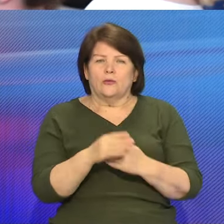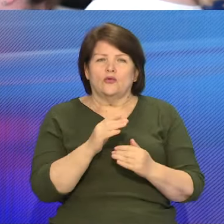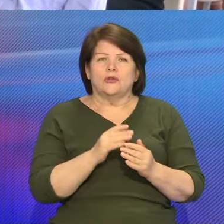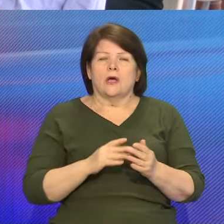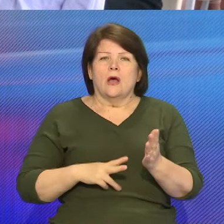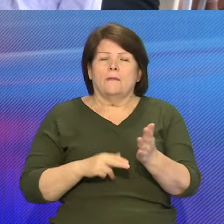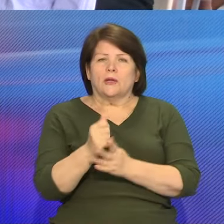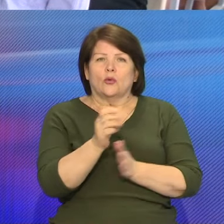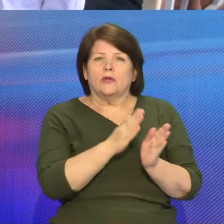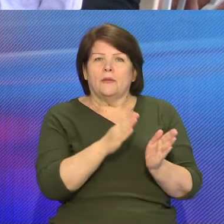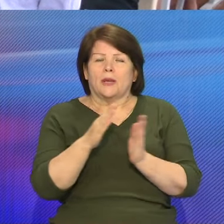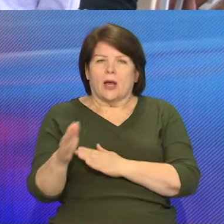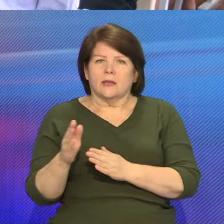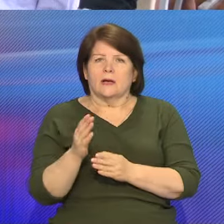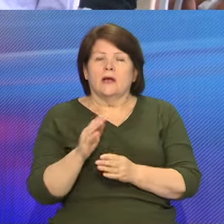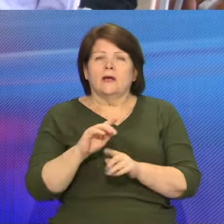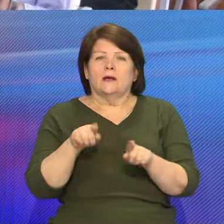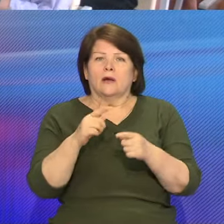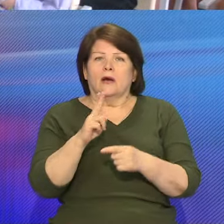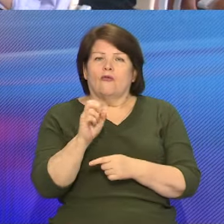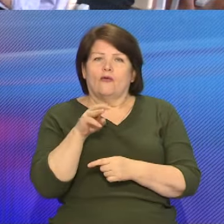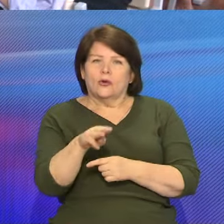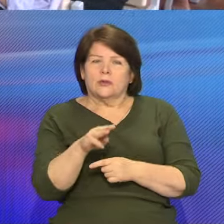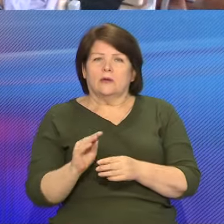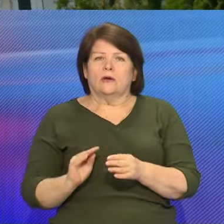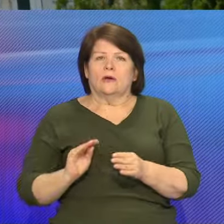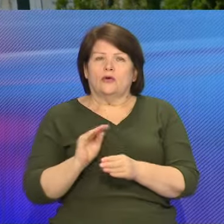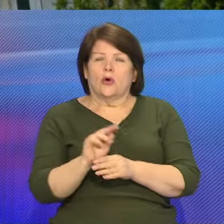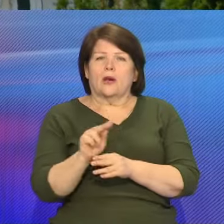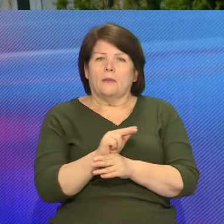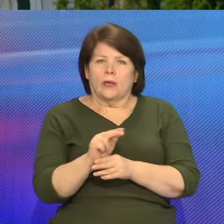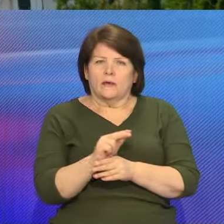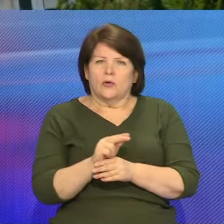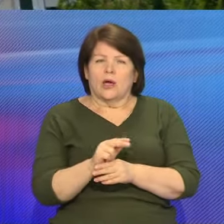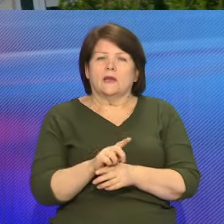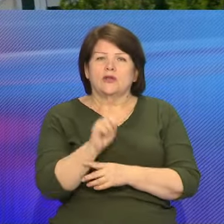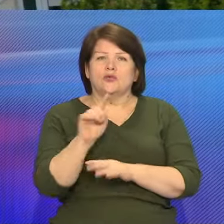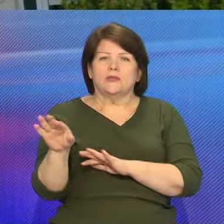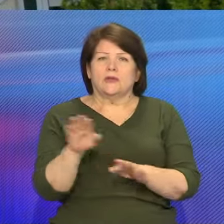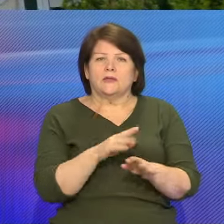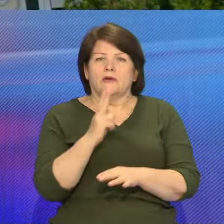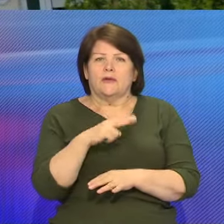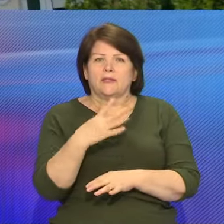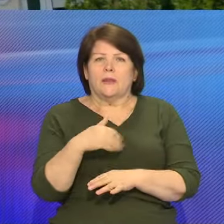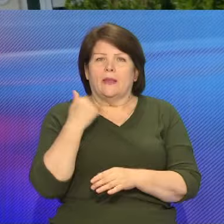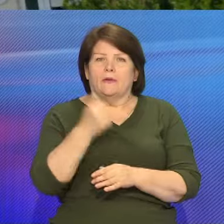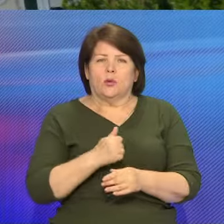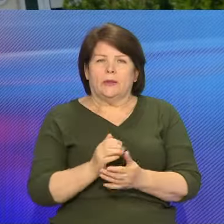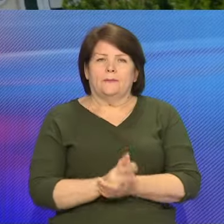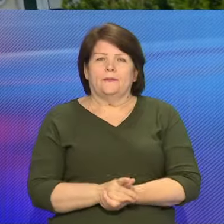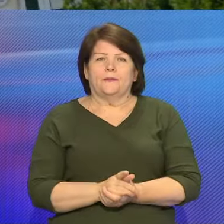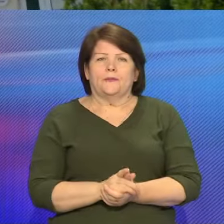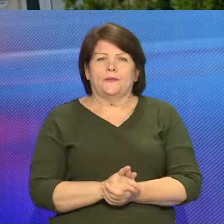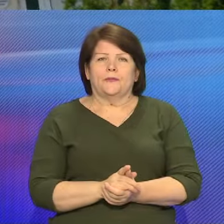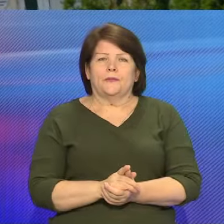прадастаўлення так званых квот гэтым часам дапрацоўваюць, а дзейнічаць яны пачнуць з 2025 года.